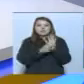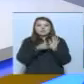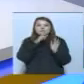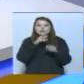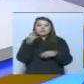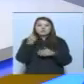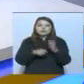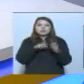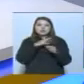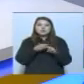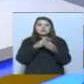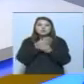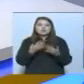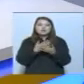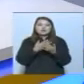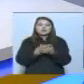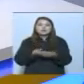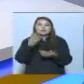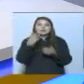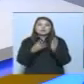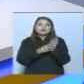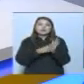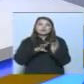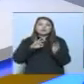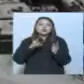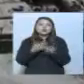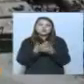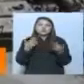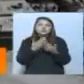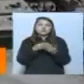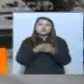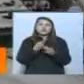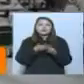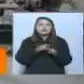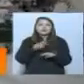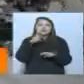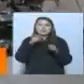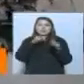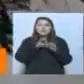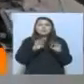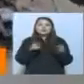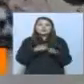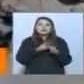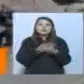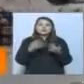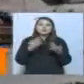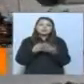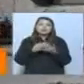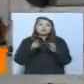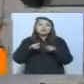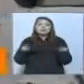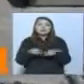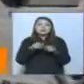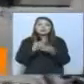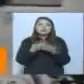июня. Из-за подъема бурильного инструмента при забое произошел выброс газа водяной смеси. В качестве причин пожара комитетом промышленной безопасности